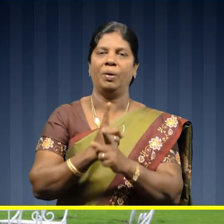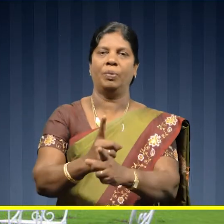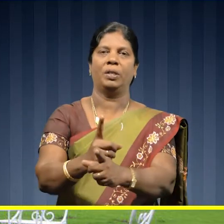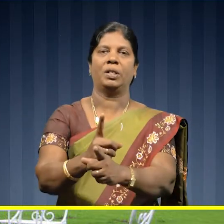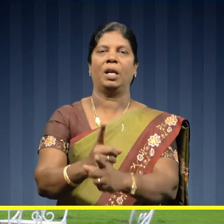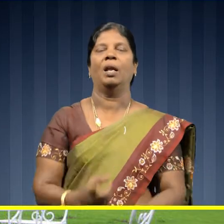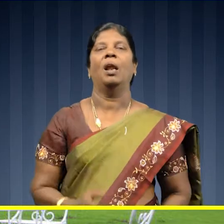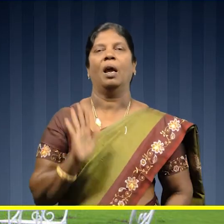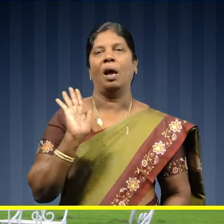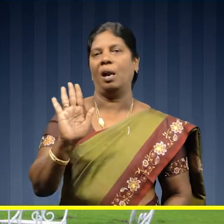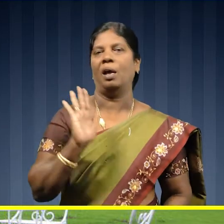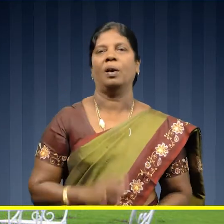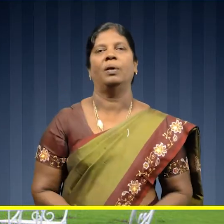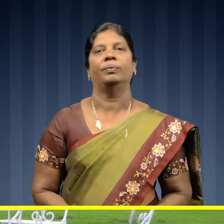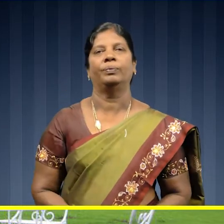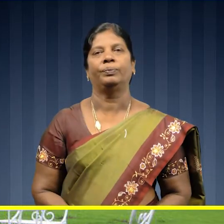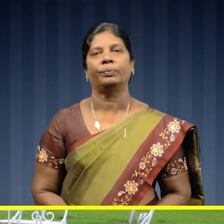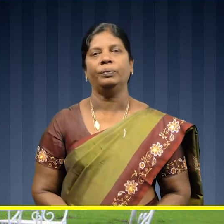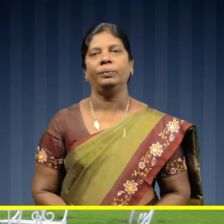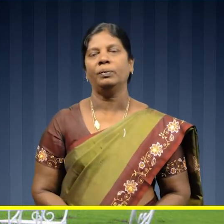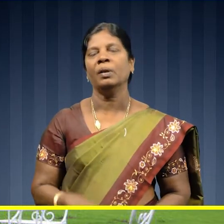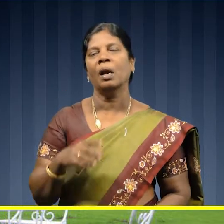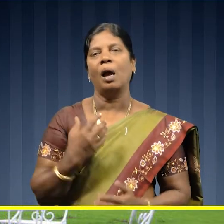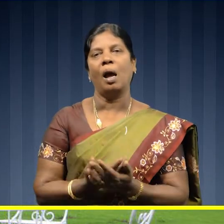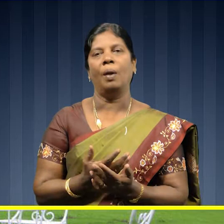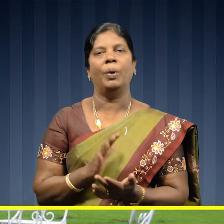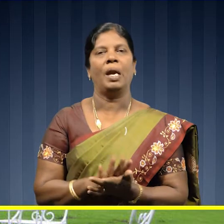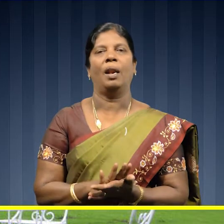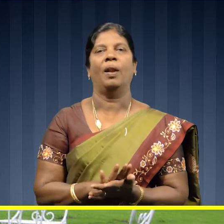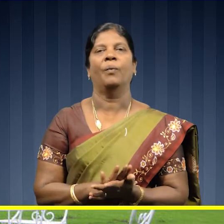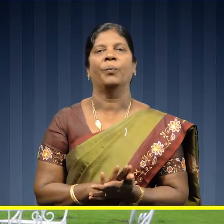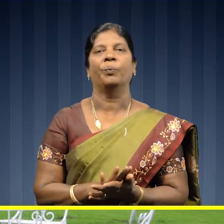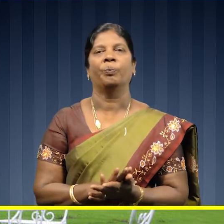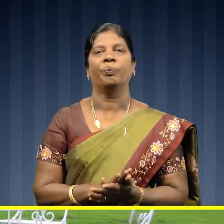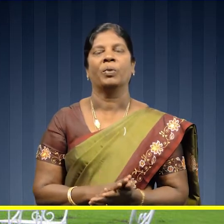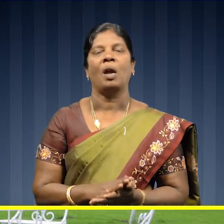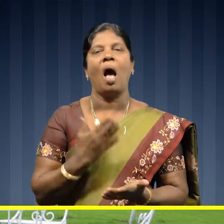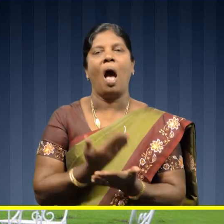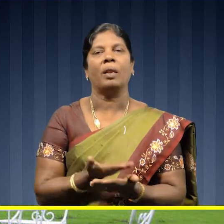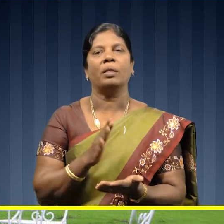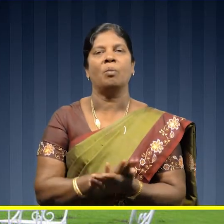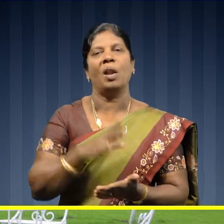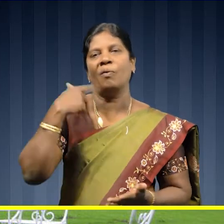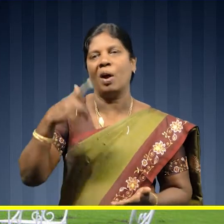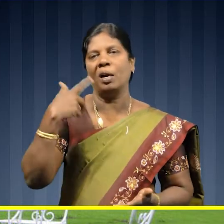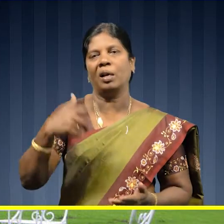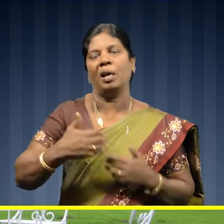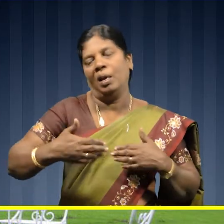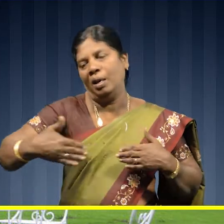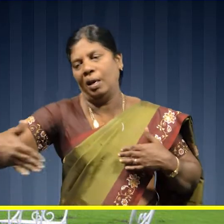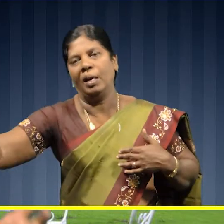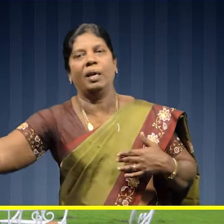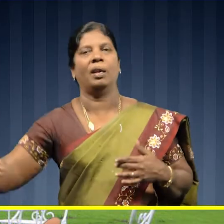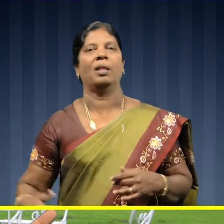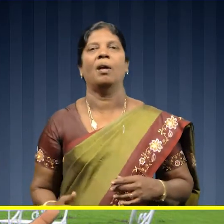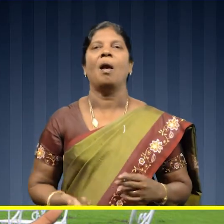கடவுளை பின்பற்றுகிறவர்கள் ஆனார்கள் என்று சொல்லுகிறார். அப்படியானால் எப்படி அர்த்தமுள்ள வாழ்க்கையாக என்